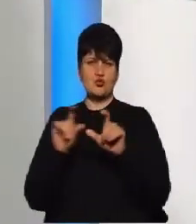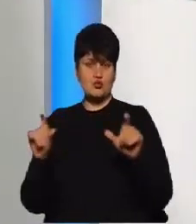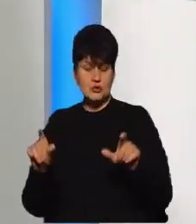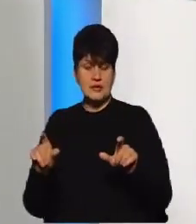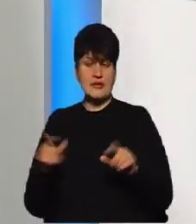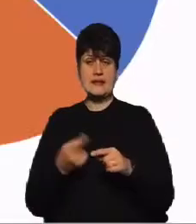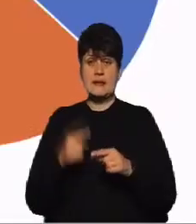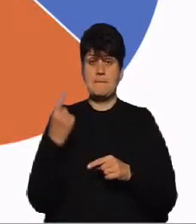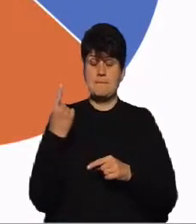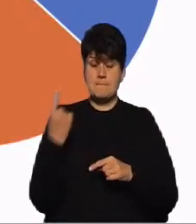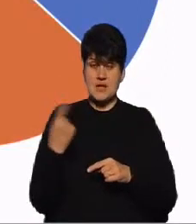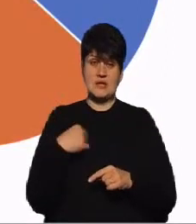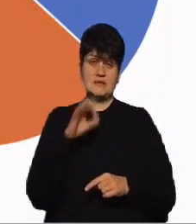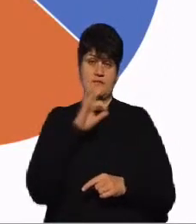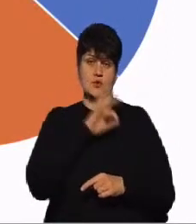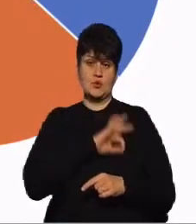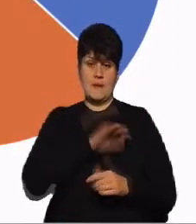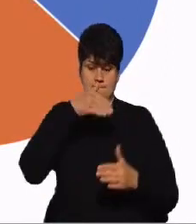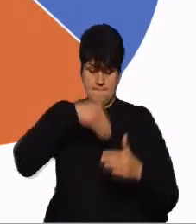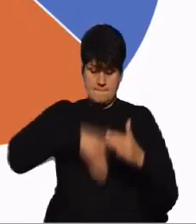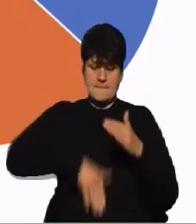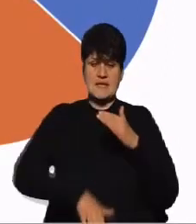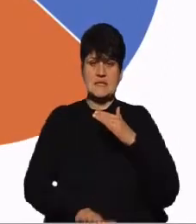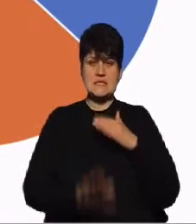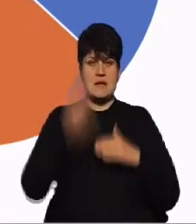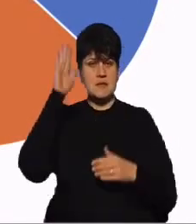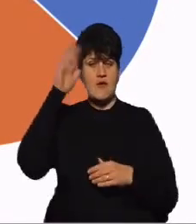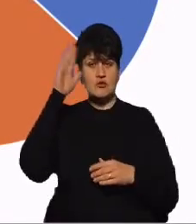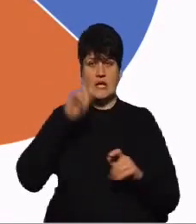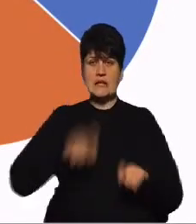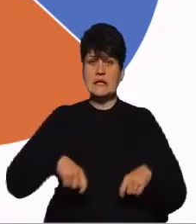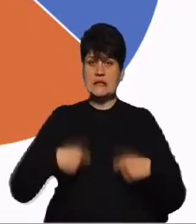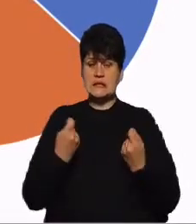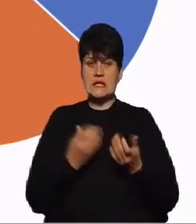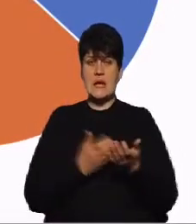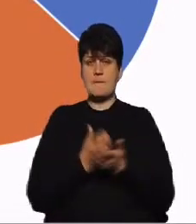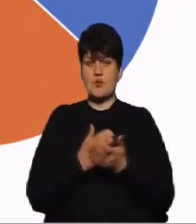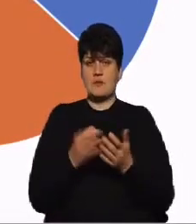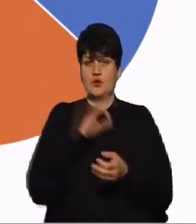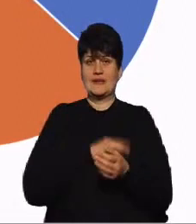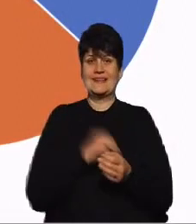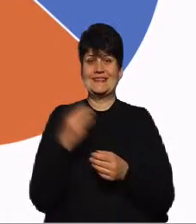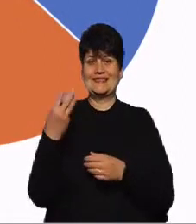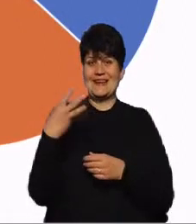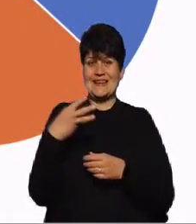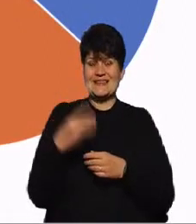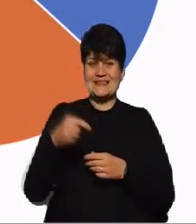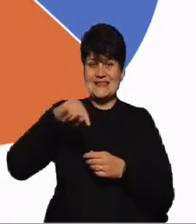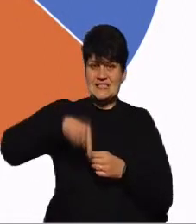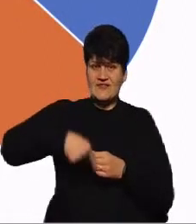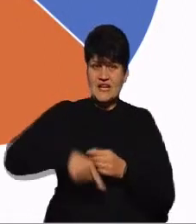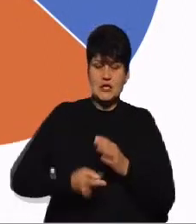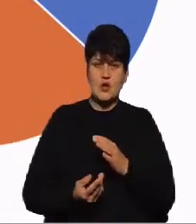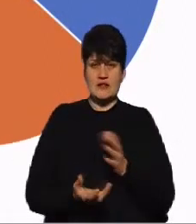у нас використовується підземна вода для надання послуг, тобто ми використовуємо 30 свердловин, тобто треба насоси підняти цю воду.